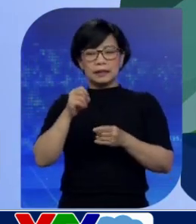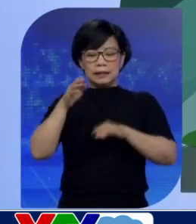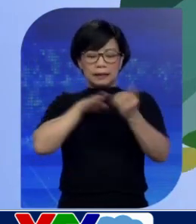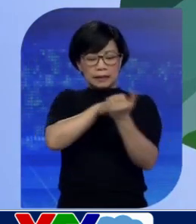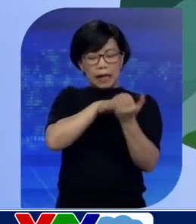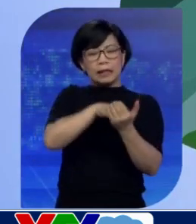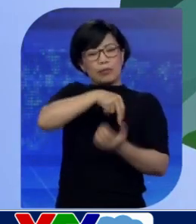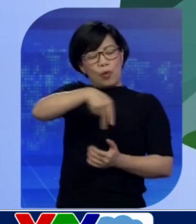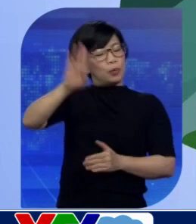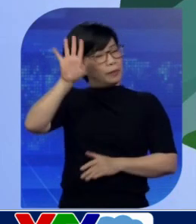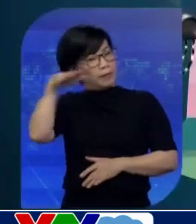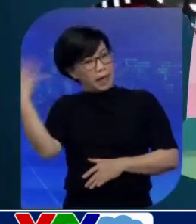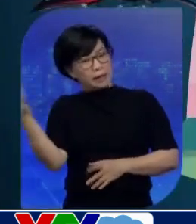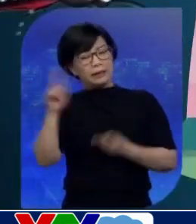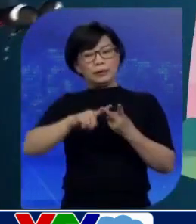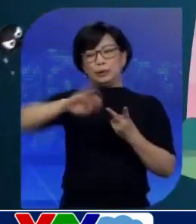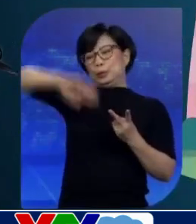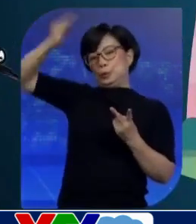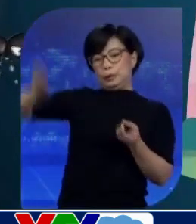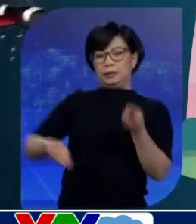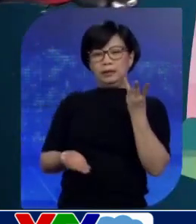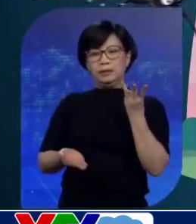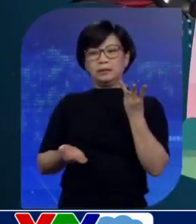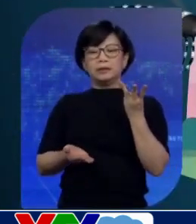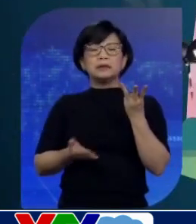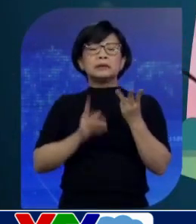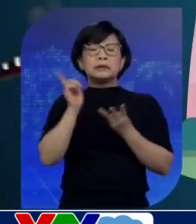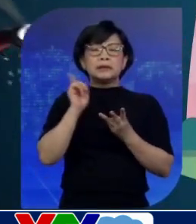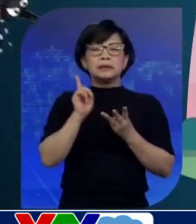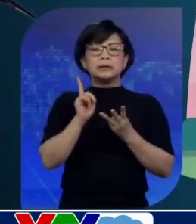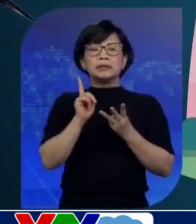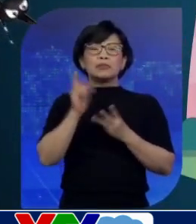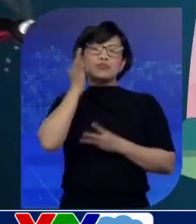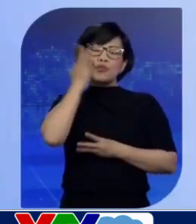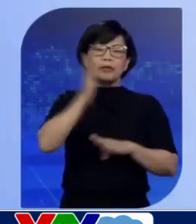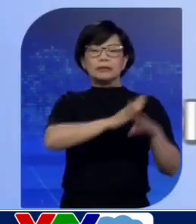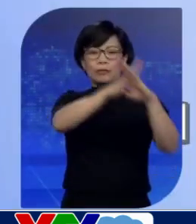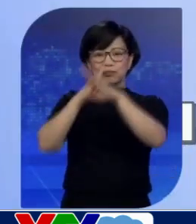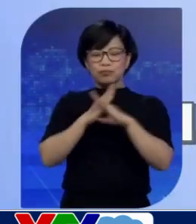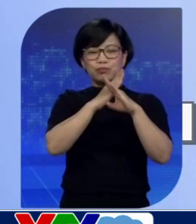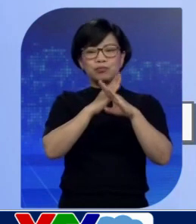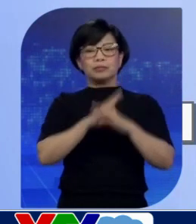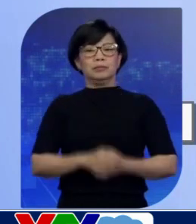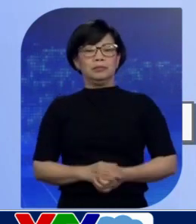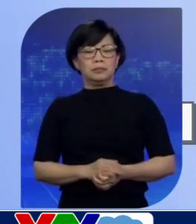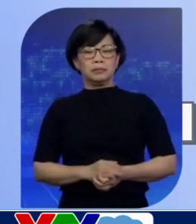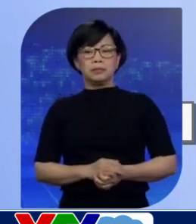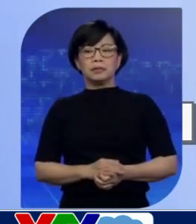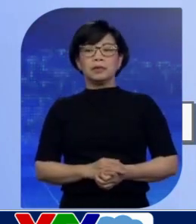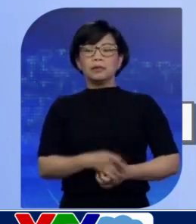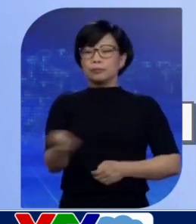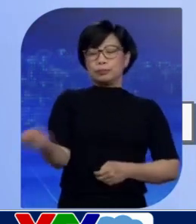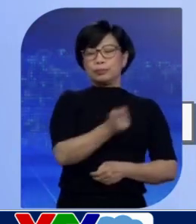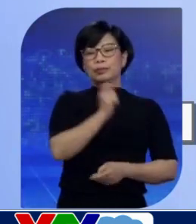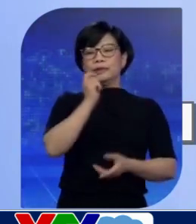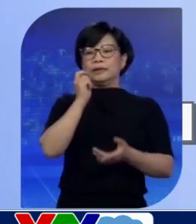để có thể thoải mái đi bộ hay leo núi. Đừng quên mang theo các loại kem chống muỗi, côn trùng. Mang theo còi cứu sinh và đề can